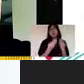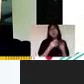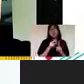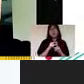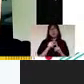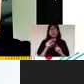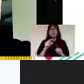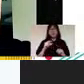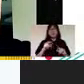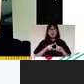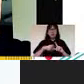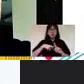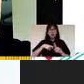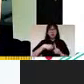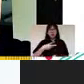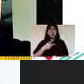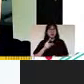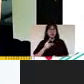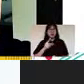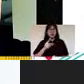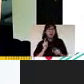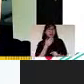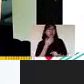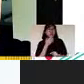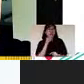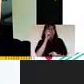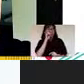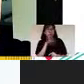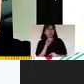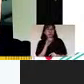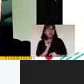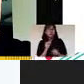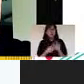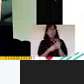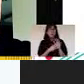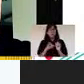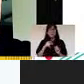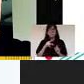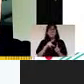yang kita kenal dengan middleman issue.